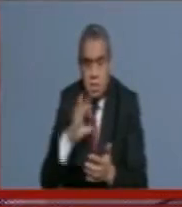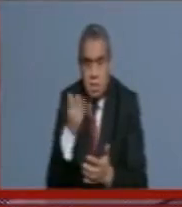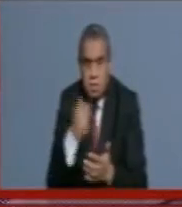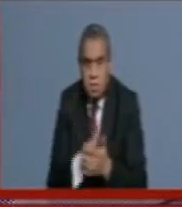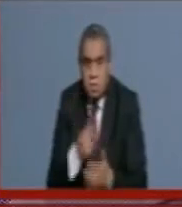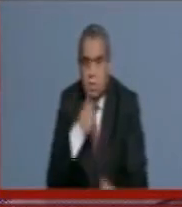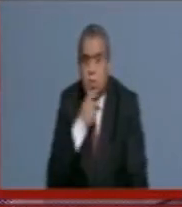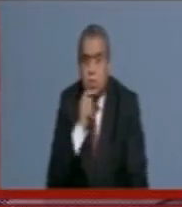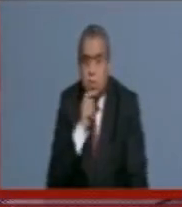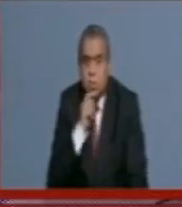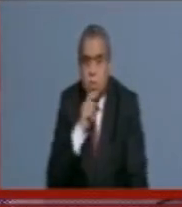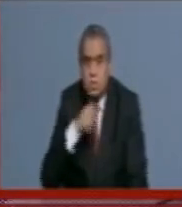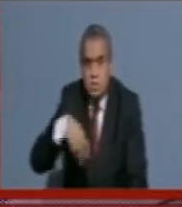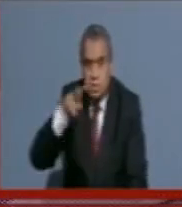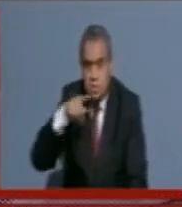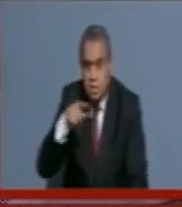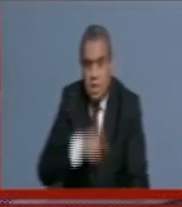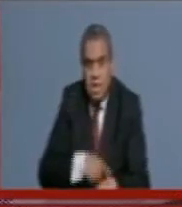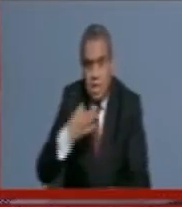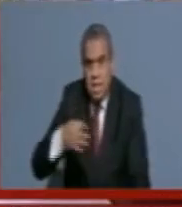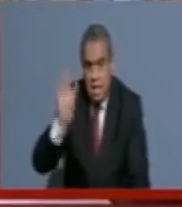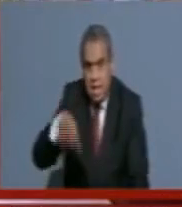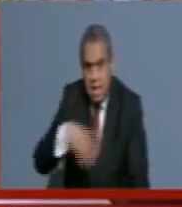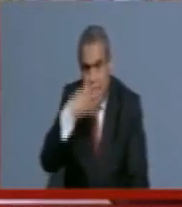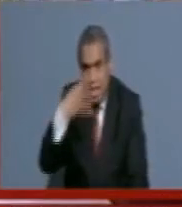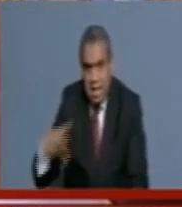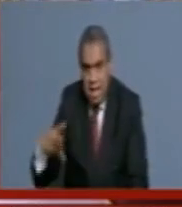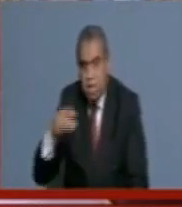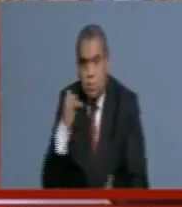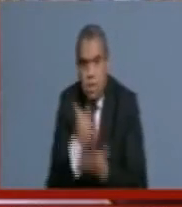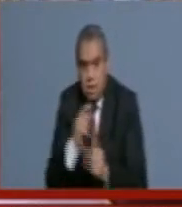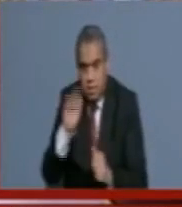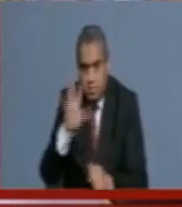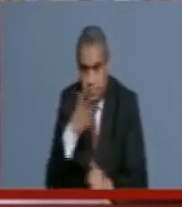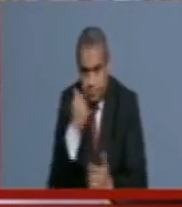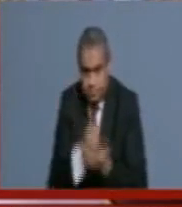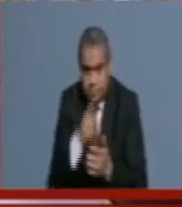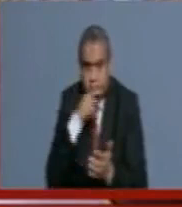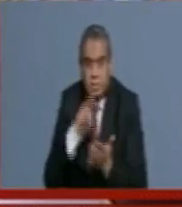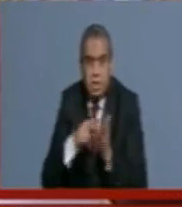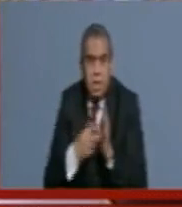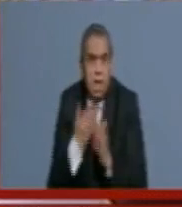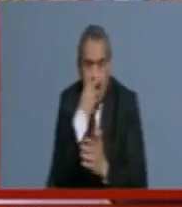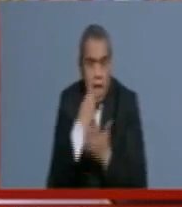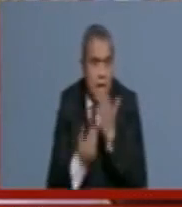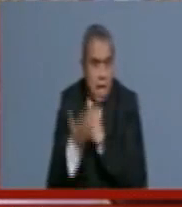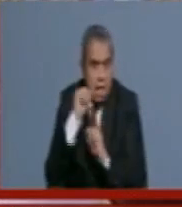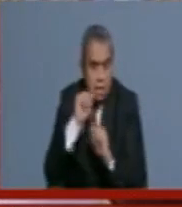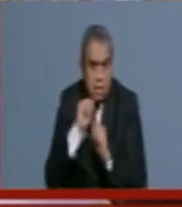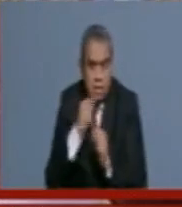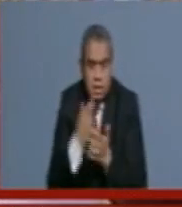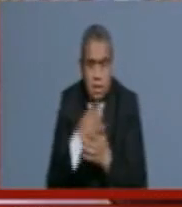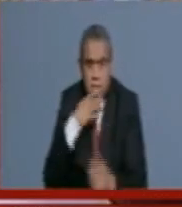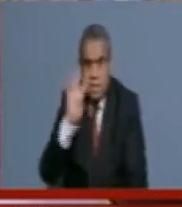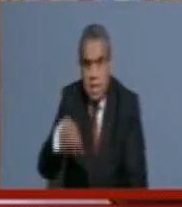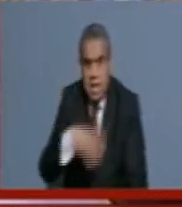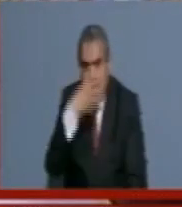18؟ انما في جدول زمني احنا أعلننا عنه في بداية الأمر. الجدول ده احنا ملتزمين